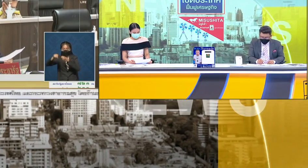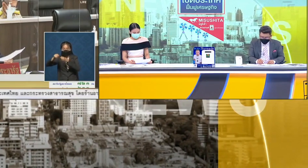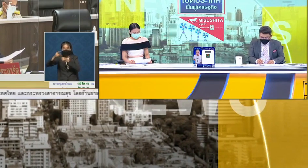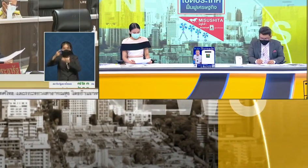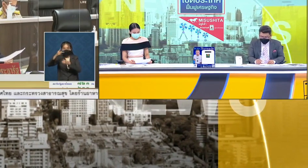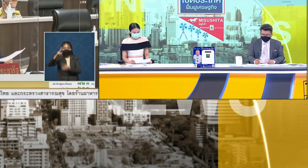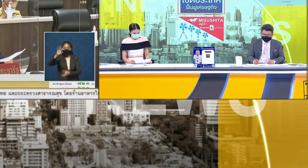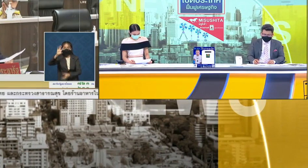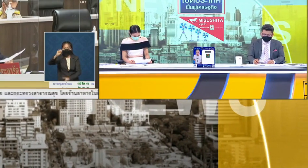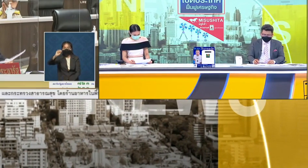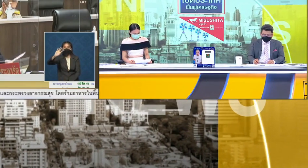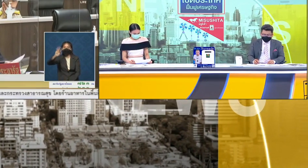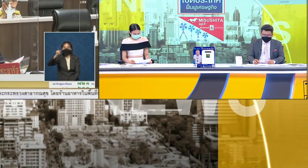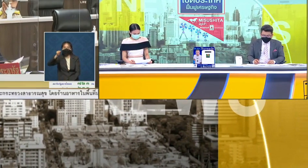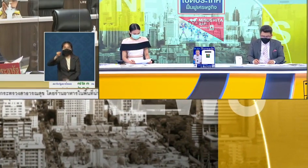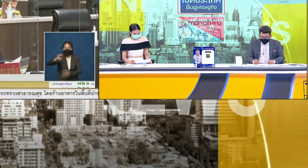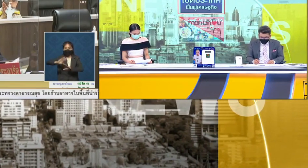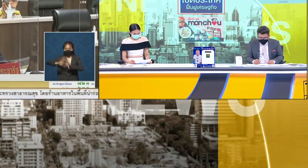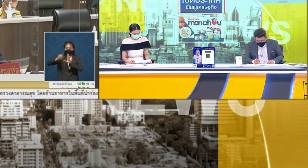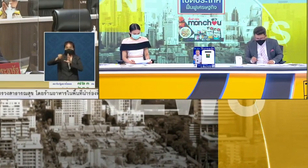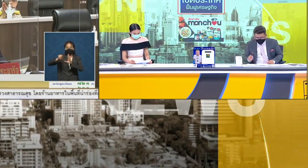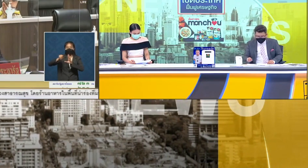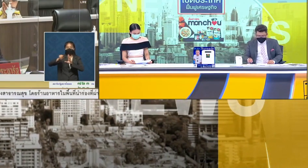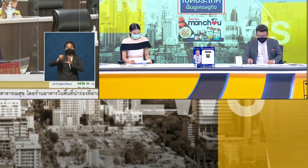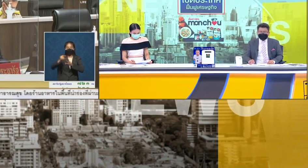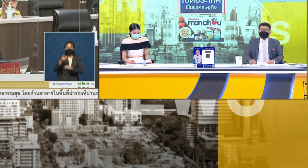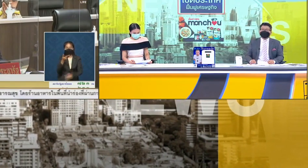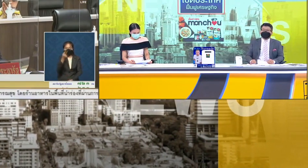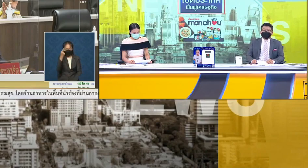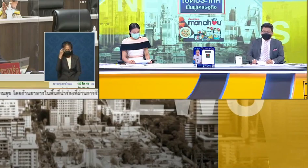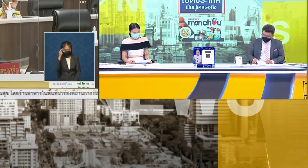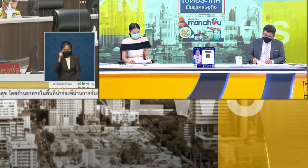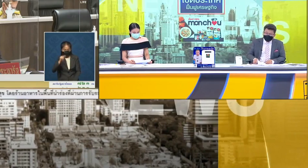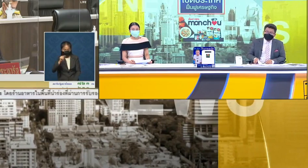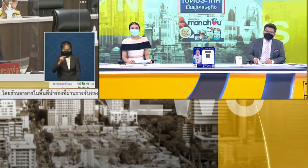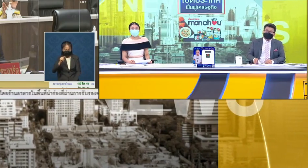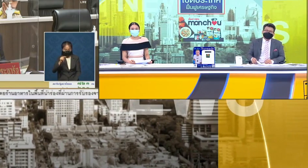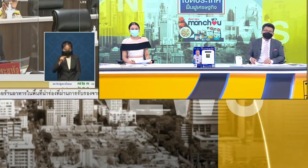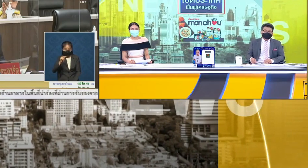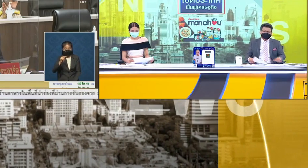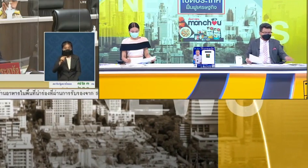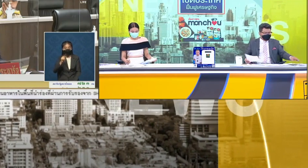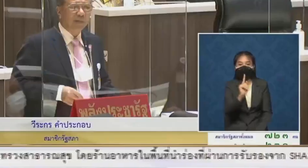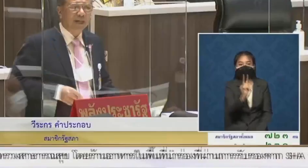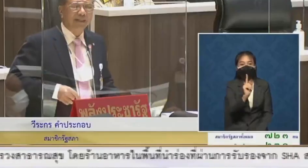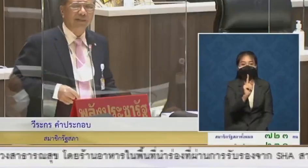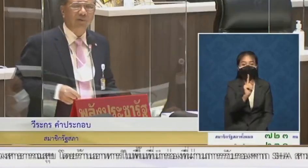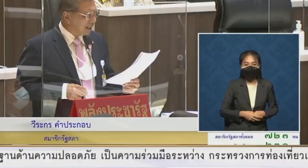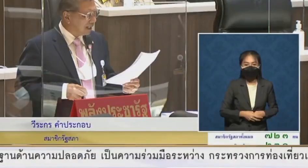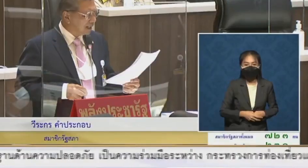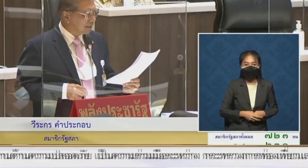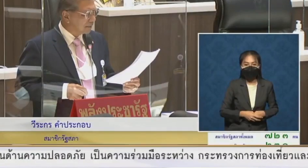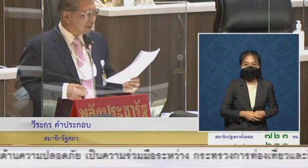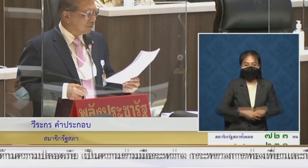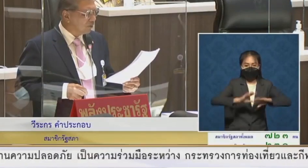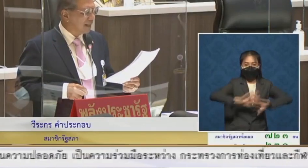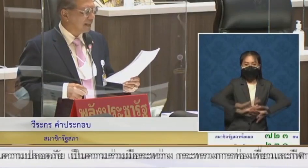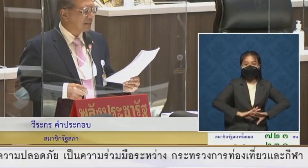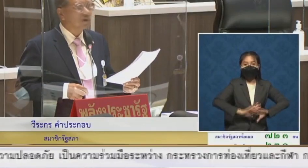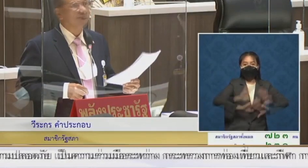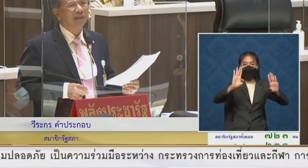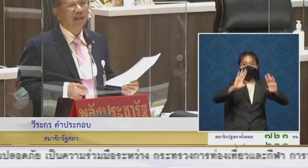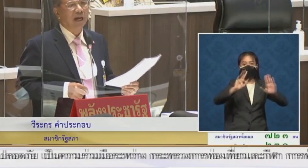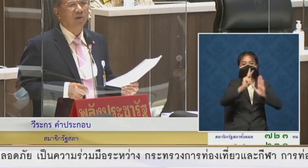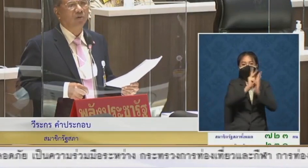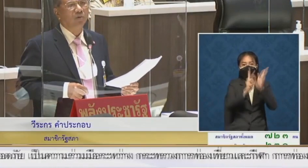ม.279นะคุณวีรกรนี่ให้มุมมองอีกด้านนึงเด ี๋ ยวลองไปฟังฮะ ดูแล้วรัฐธรรมนูญม